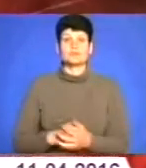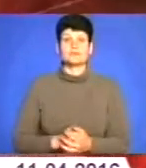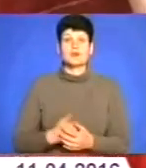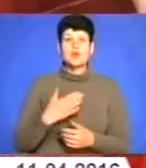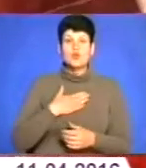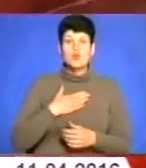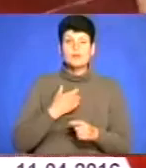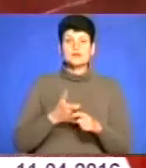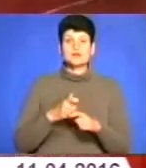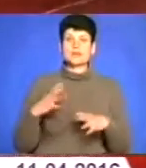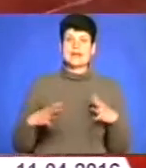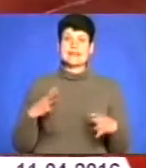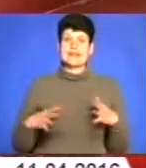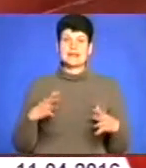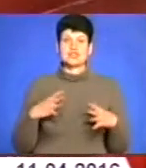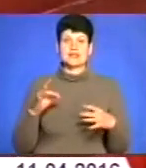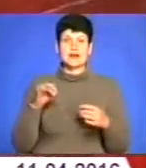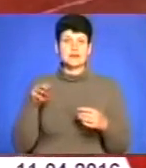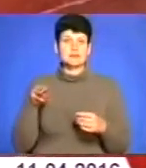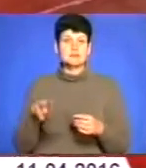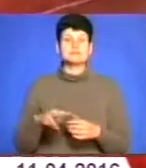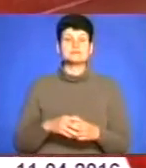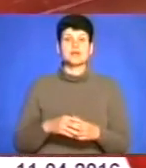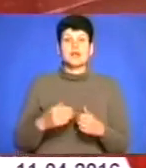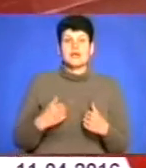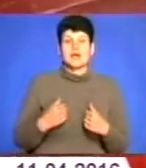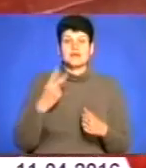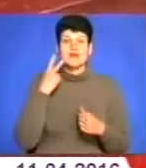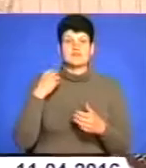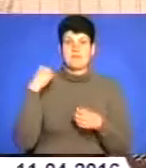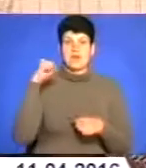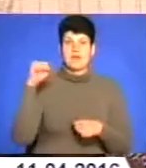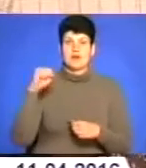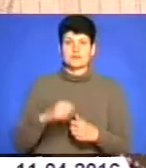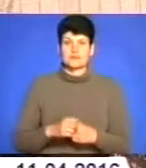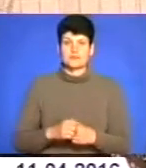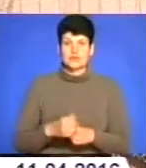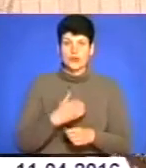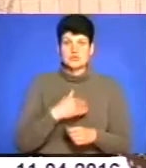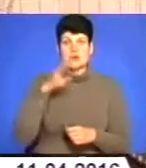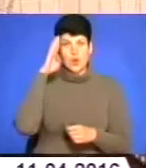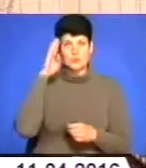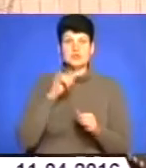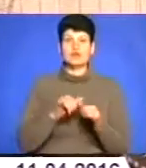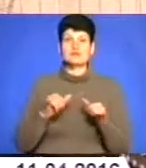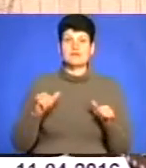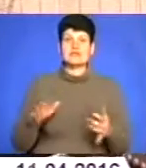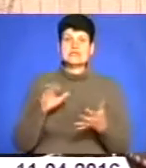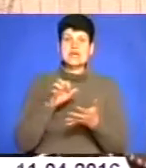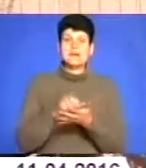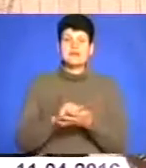мене дуже енергічний ритм, ну, і я завжди перемагаю. Хочеться, щоб хлопчик розвивався, займався